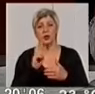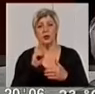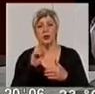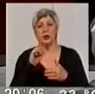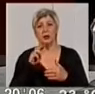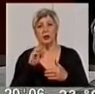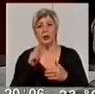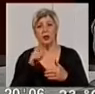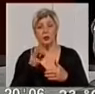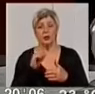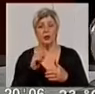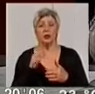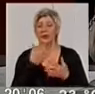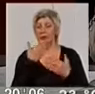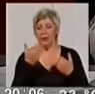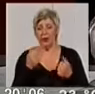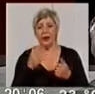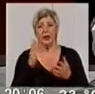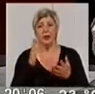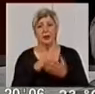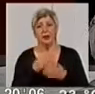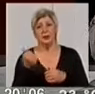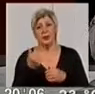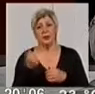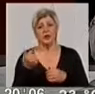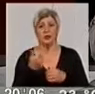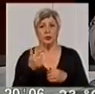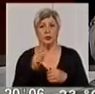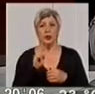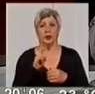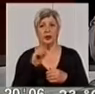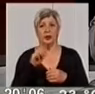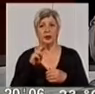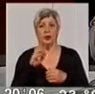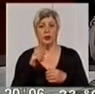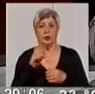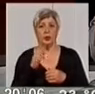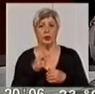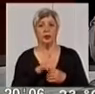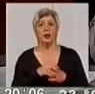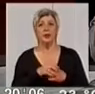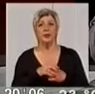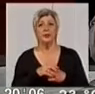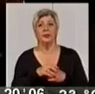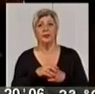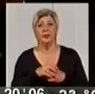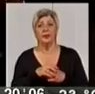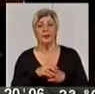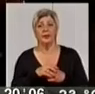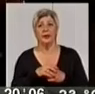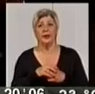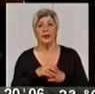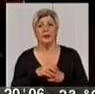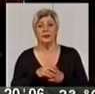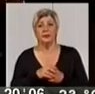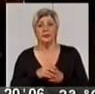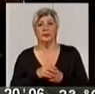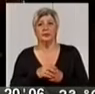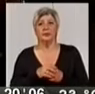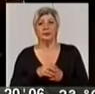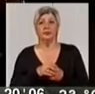Є перша і друга категорія. І оцим, я думаю, що мотивація ще й буде зараз про той реєстр, що я